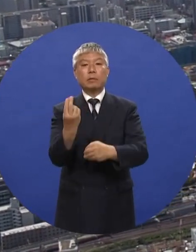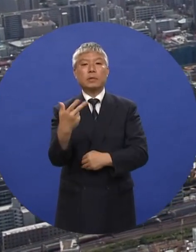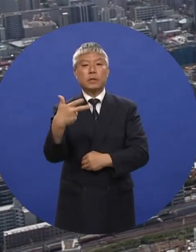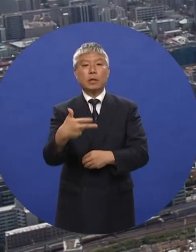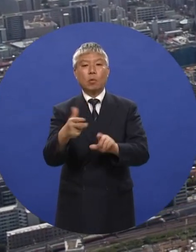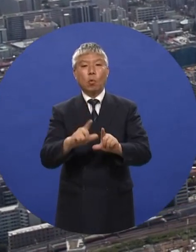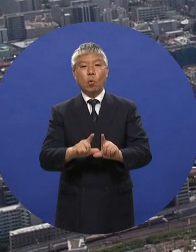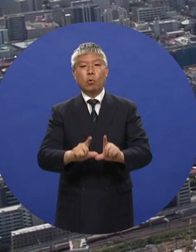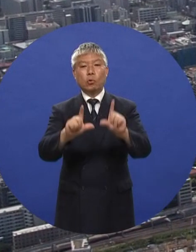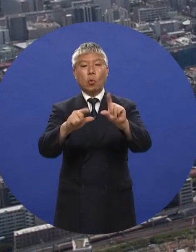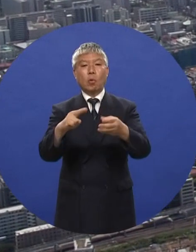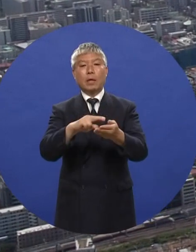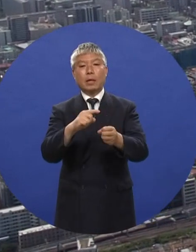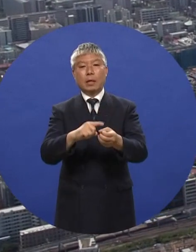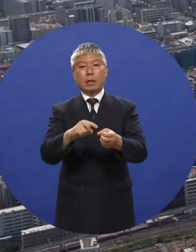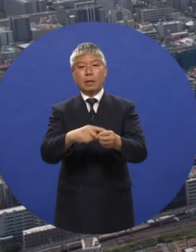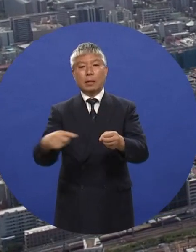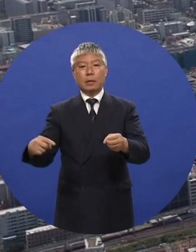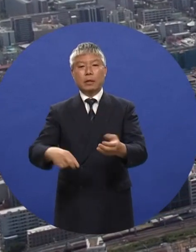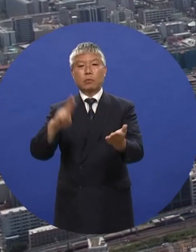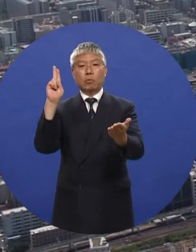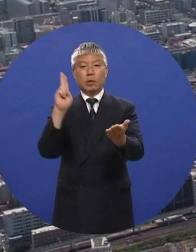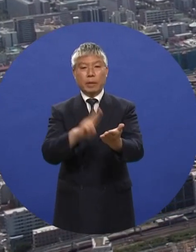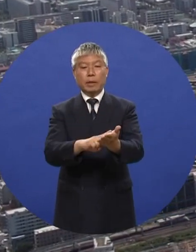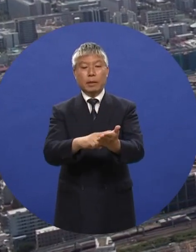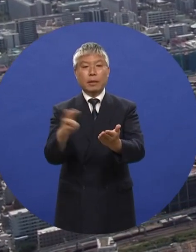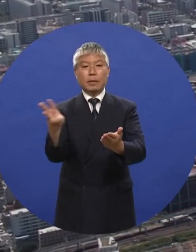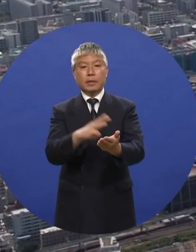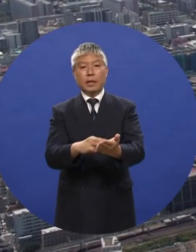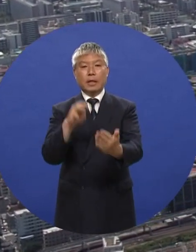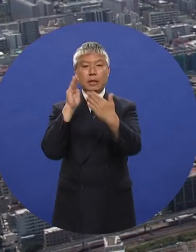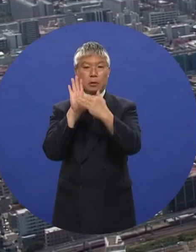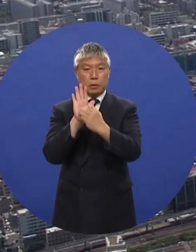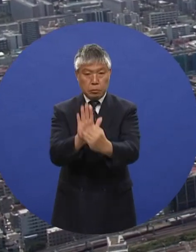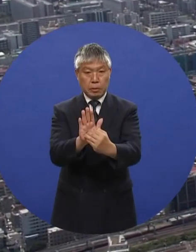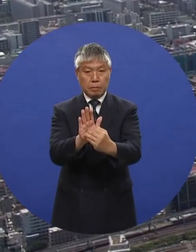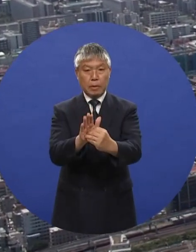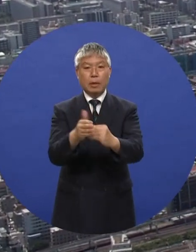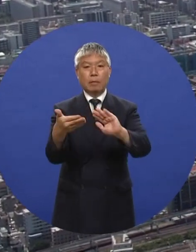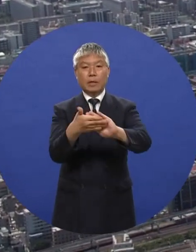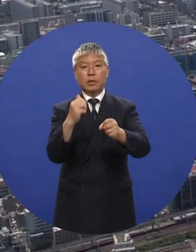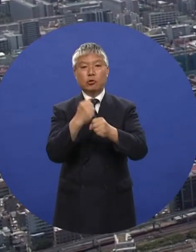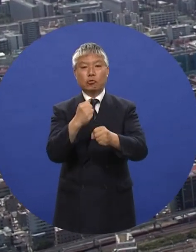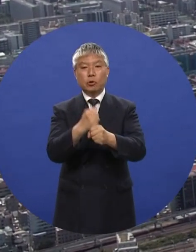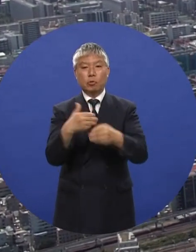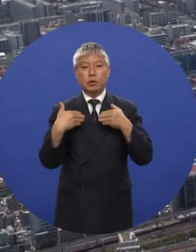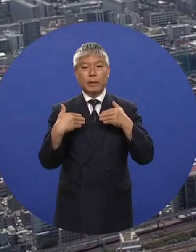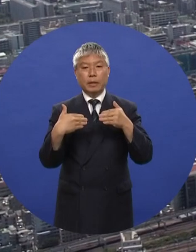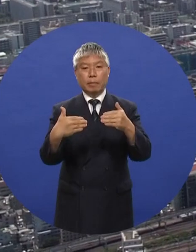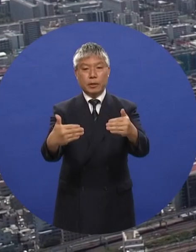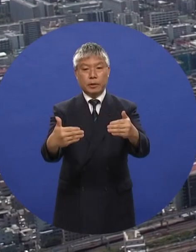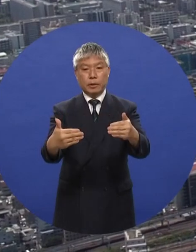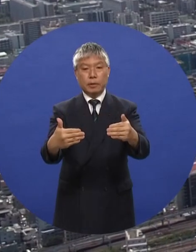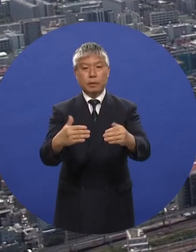災都市高等元年とし、災害に強いまちづくりを進めていきます。